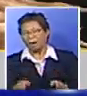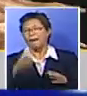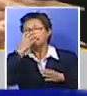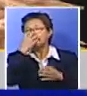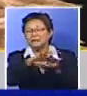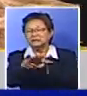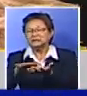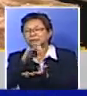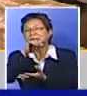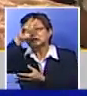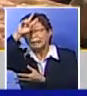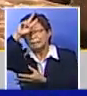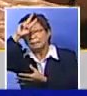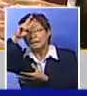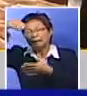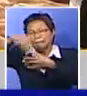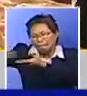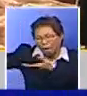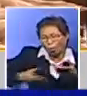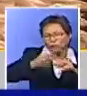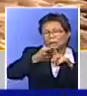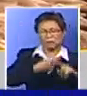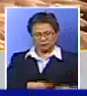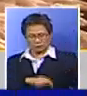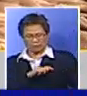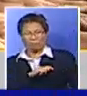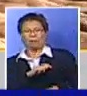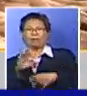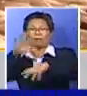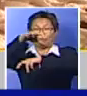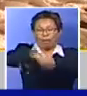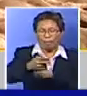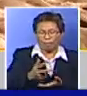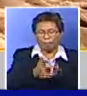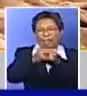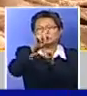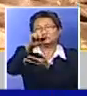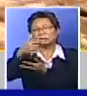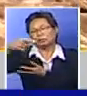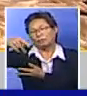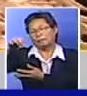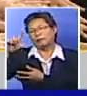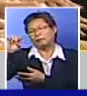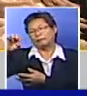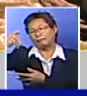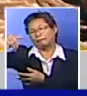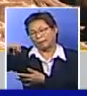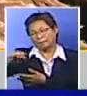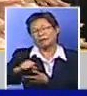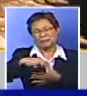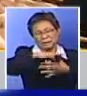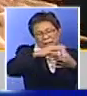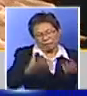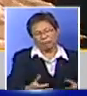bercampur daging kambing yang dibawa masuk dari sepanyol dalam serubuan di Pelabuhan Tanjung pelepas bekalan daging seberat